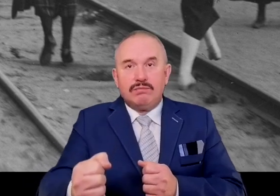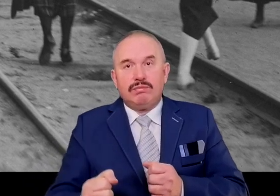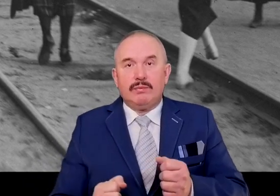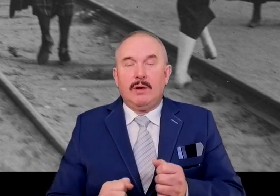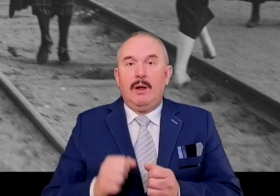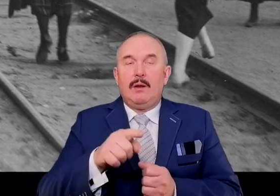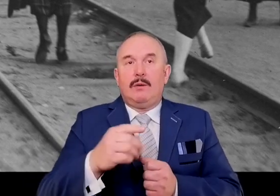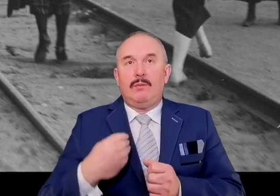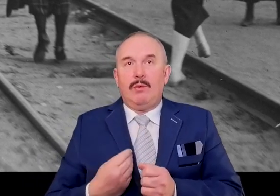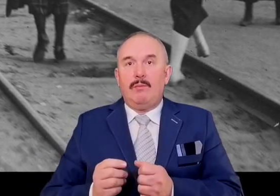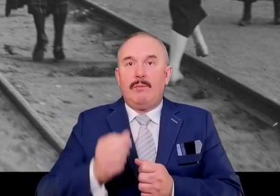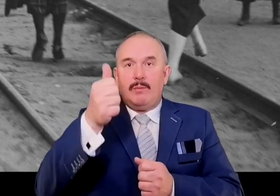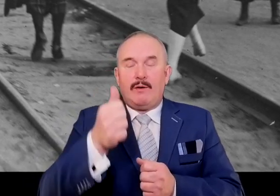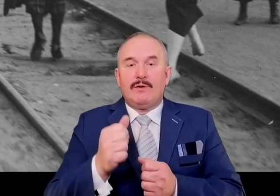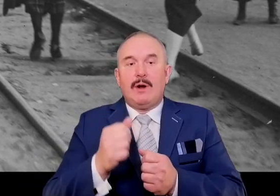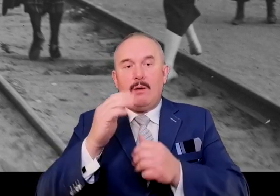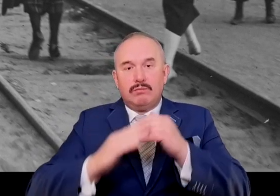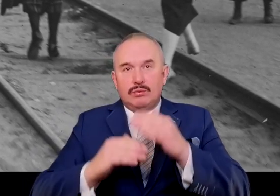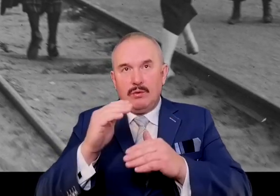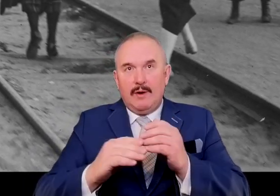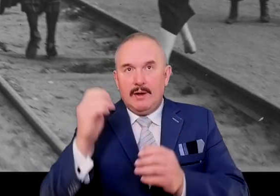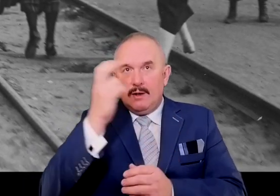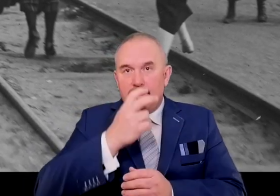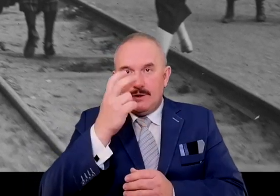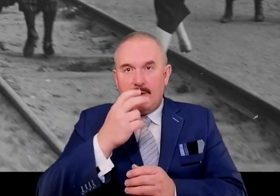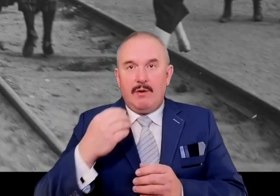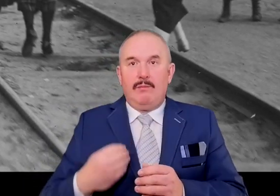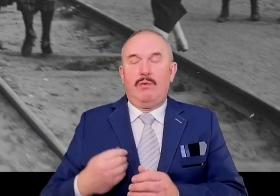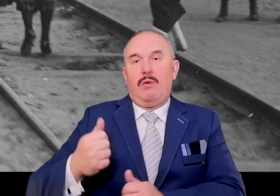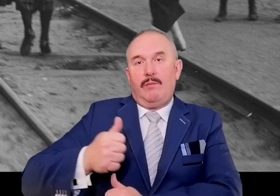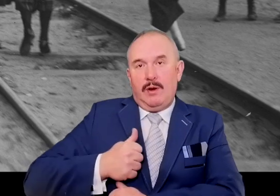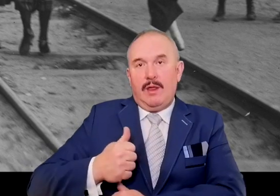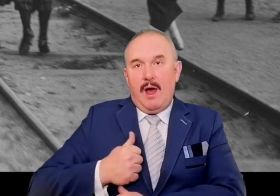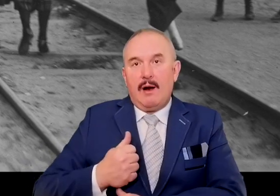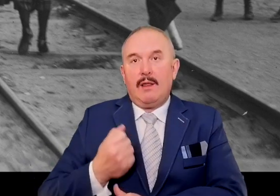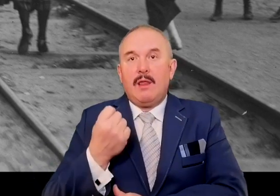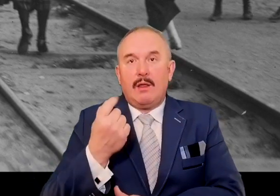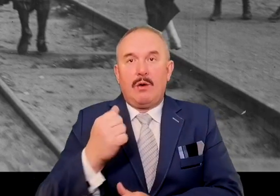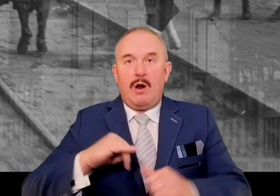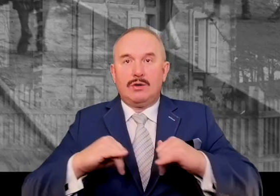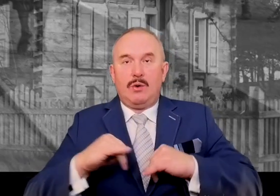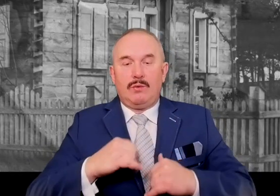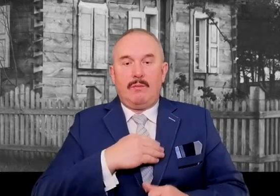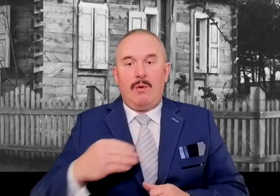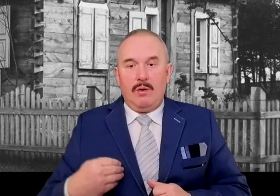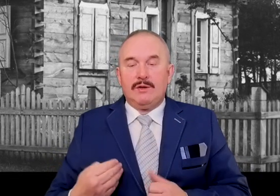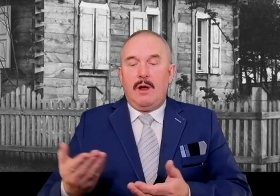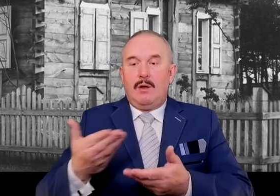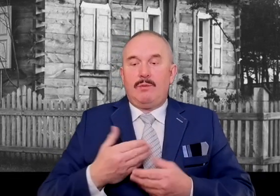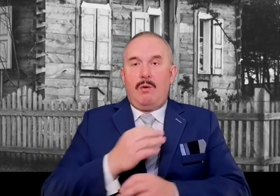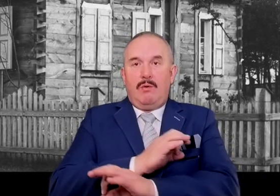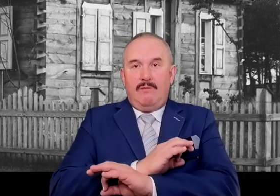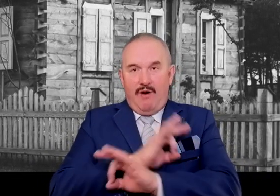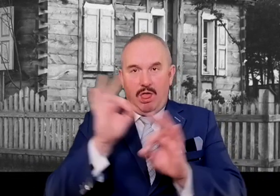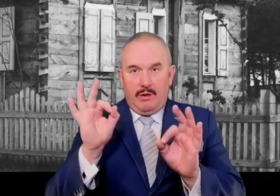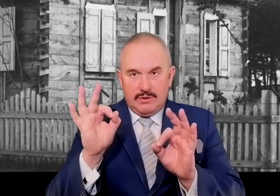Wiązało się to z pierwszą inwestycją częściowo militarną rządu polskiego na tych terenach po odzyskaniu przez Polskę